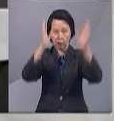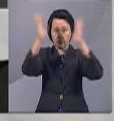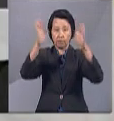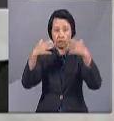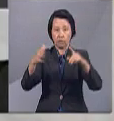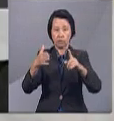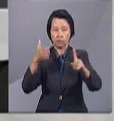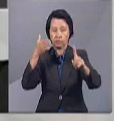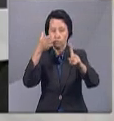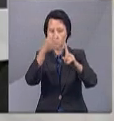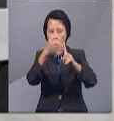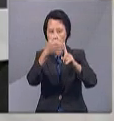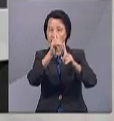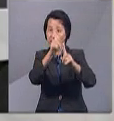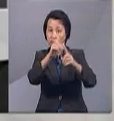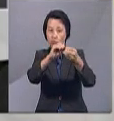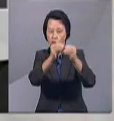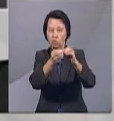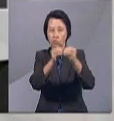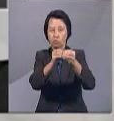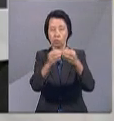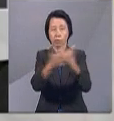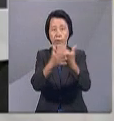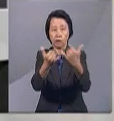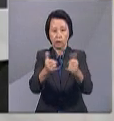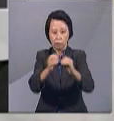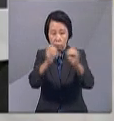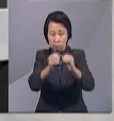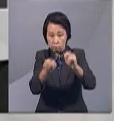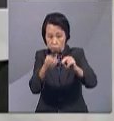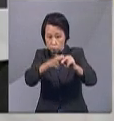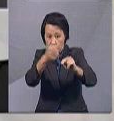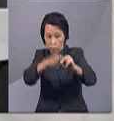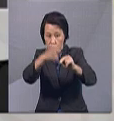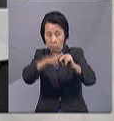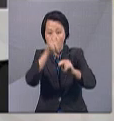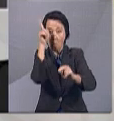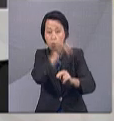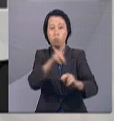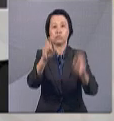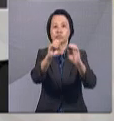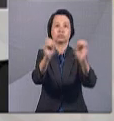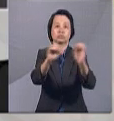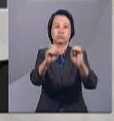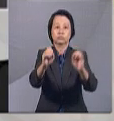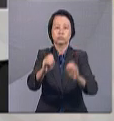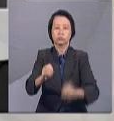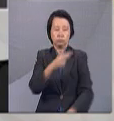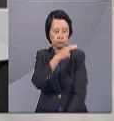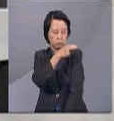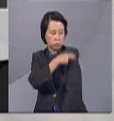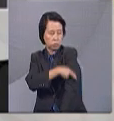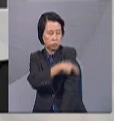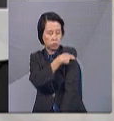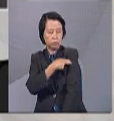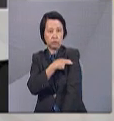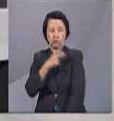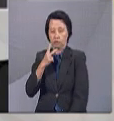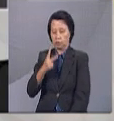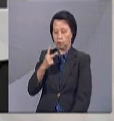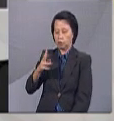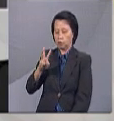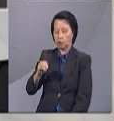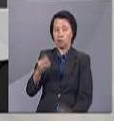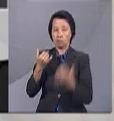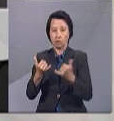mencapai satu angka Letakkan Ini dia ada peningkatan menurut mendadak Hospital Hospital Kementerian Kesehatan Mesir